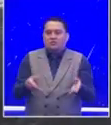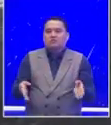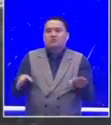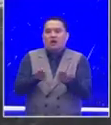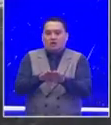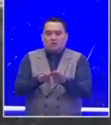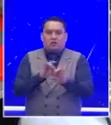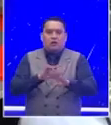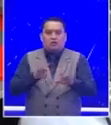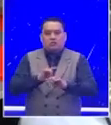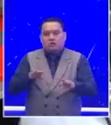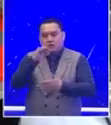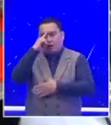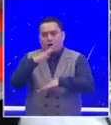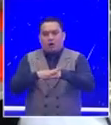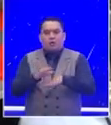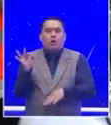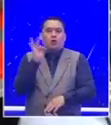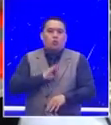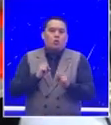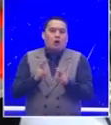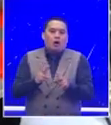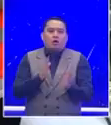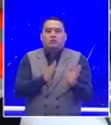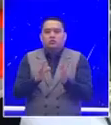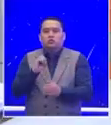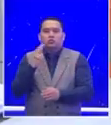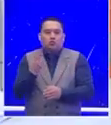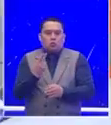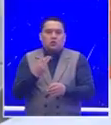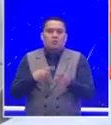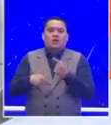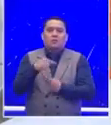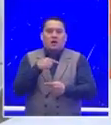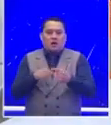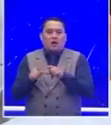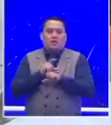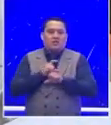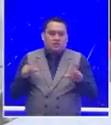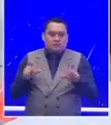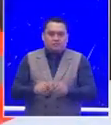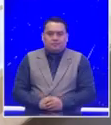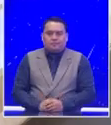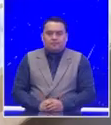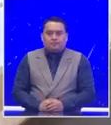закрыты. Рассказал Галымжан Абдраимов и о том, как будут функционировать социальные и предпринимательские объекты.